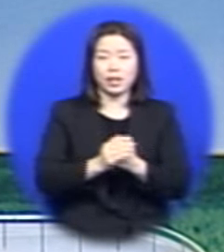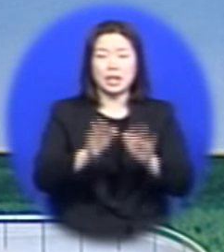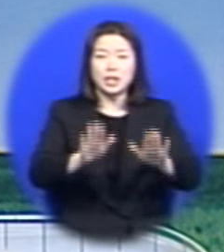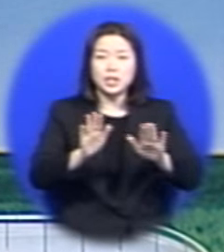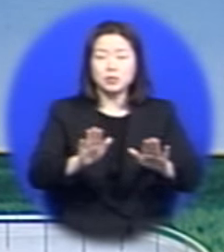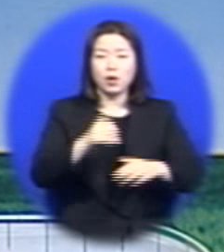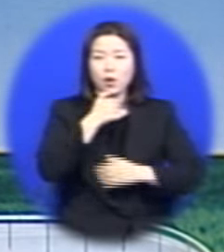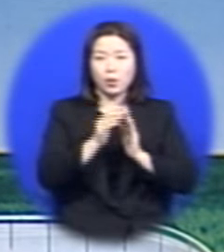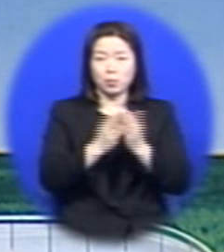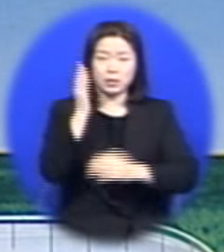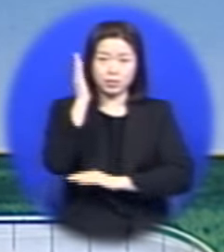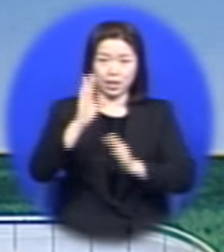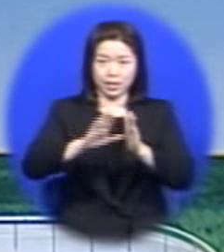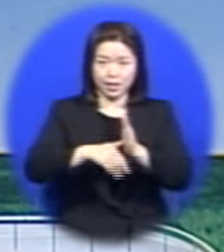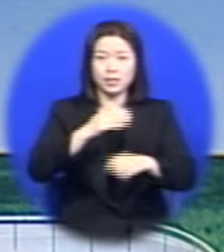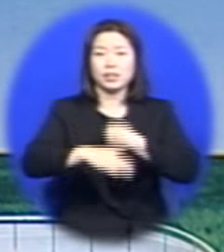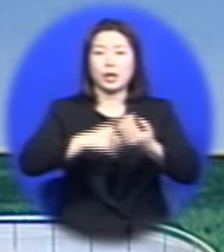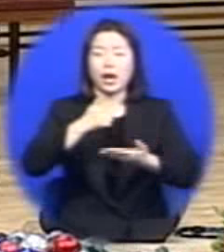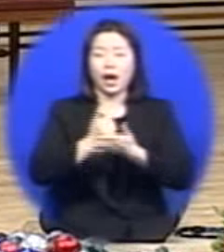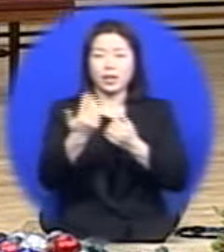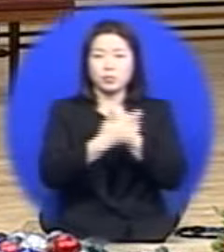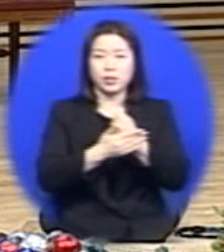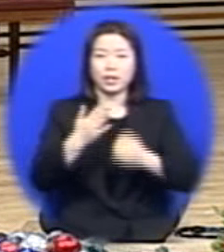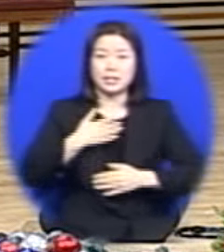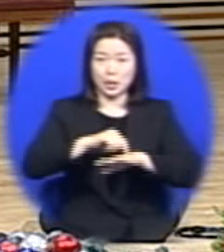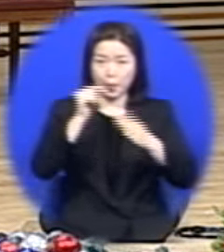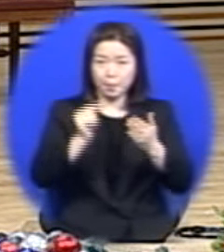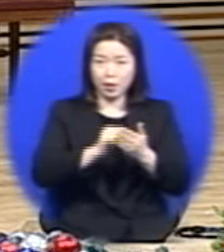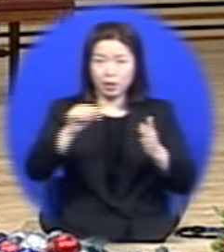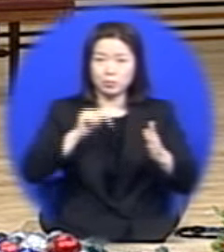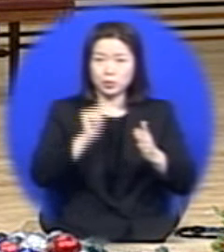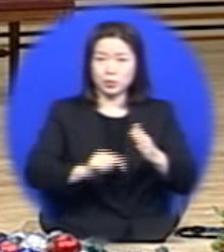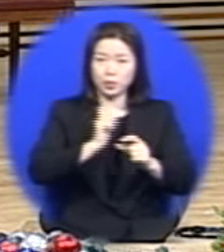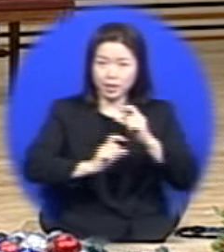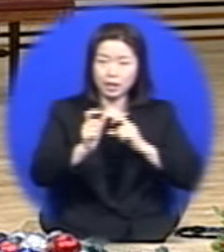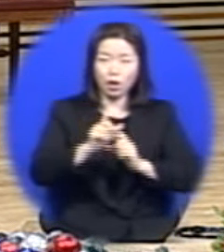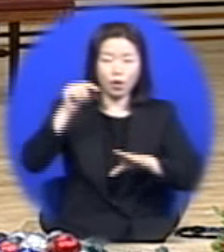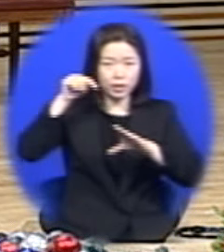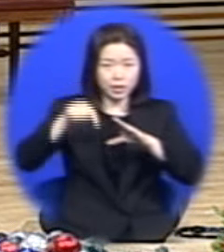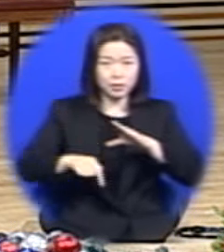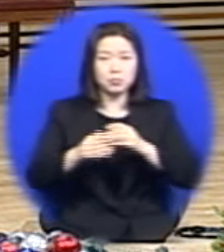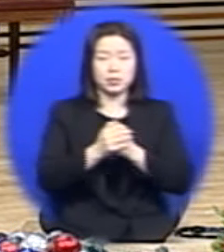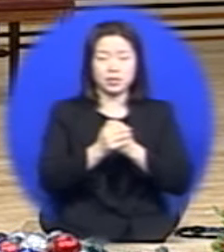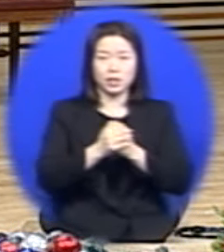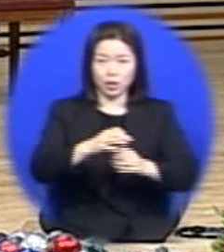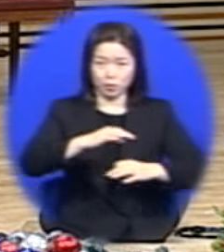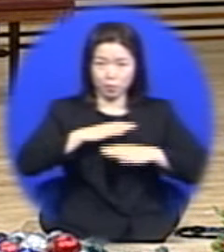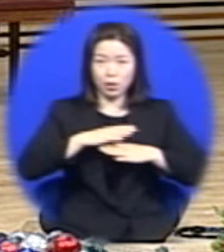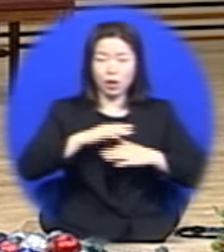하면서 하나님의 은혜가 제 마음속에 더 깊이 그 놀라운 구원의